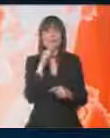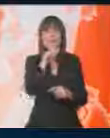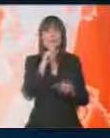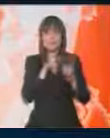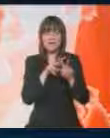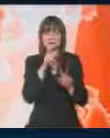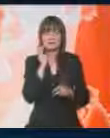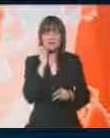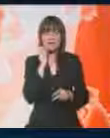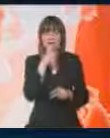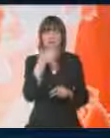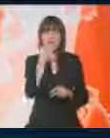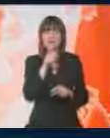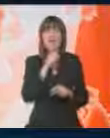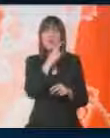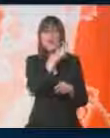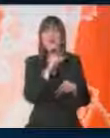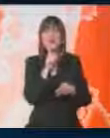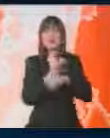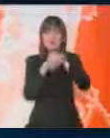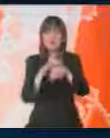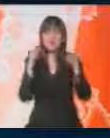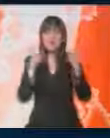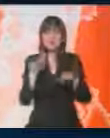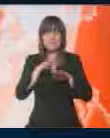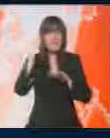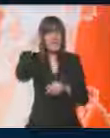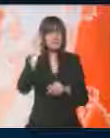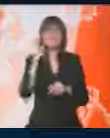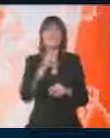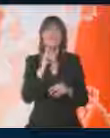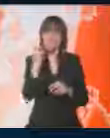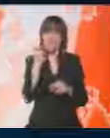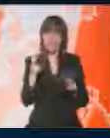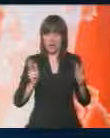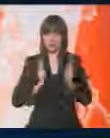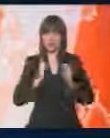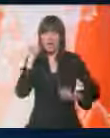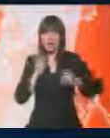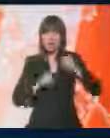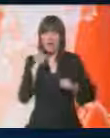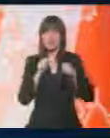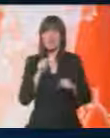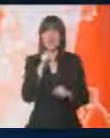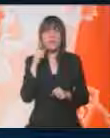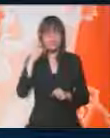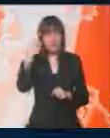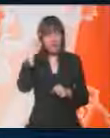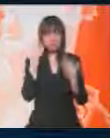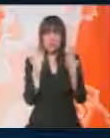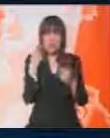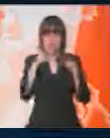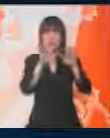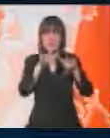plus Brisel, onima koje su oni doveli na vlast na Kosovu i onima od kojih oni očekuju da se ponašaju na ovaj ili onaj način. Ukoliko oni